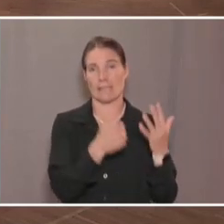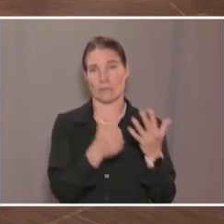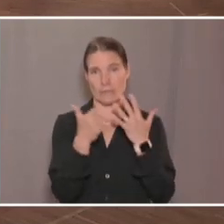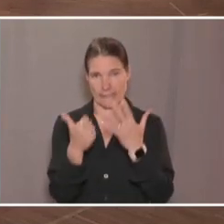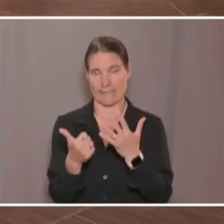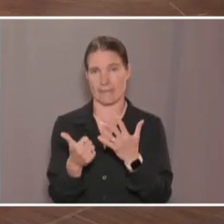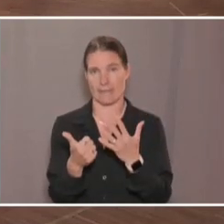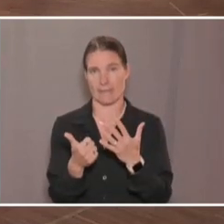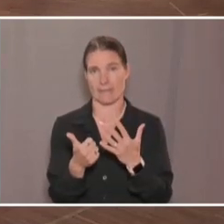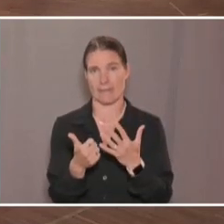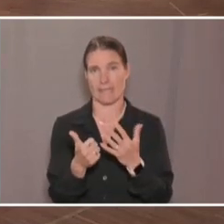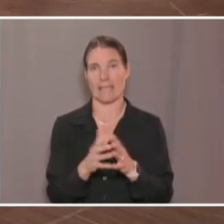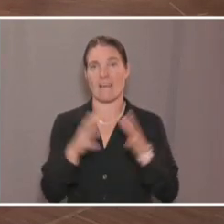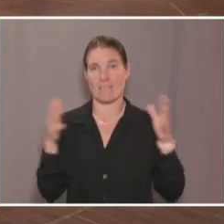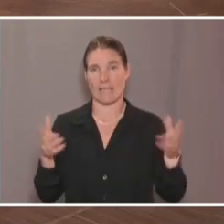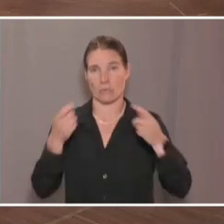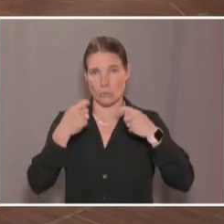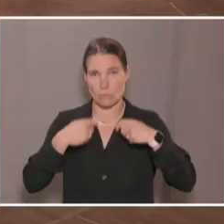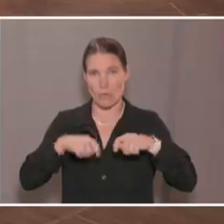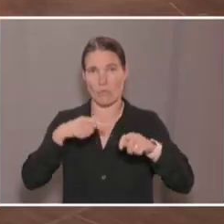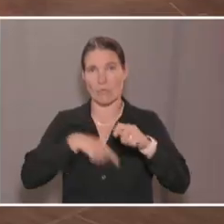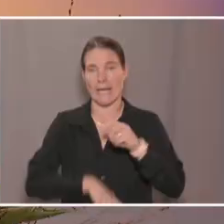1966 ein Erweiterungsbau eingeweiht.